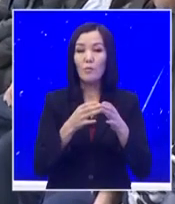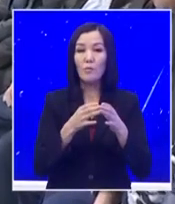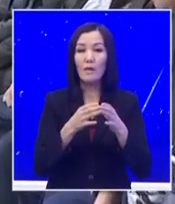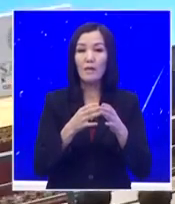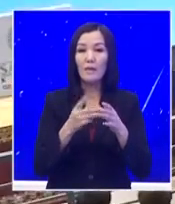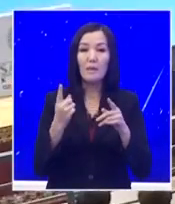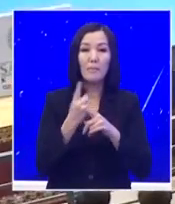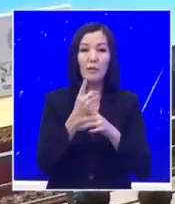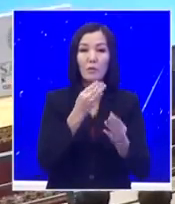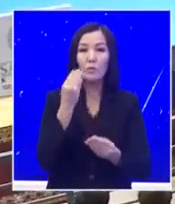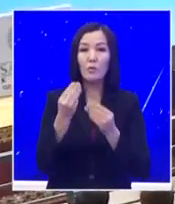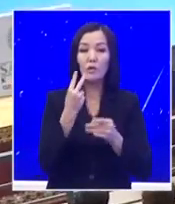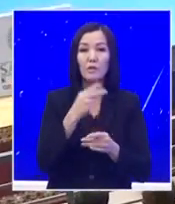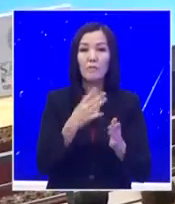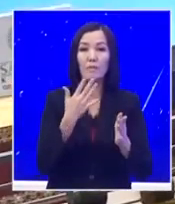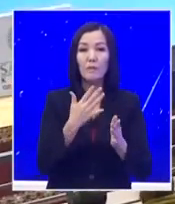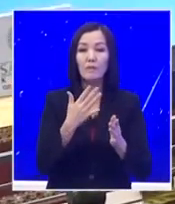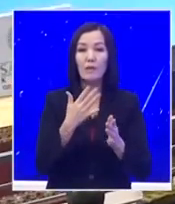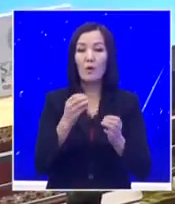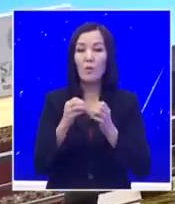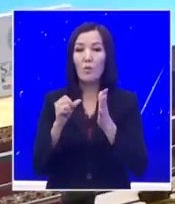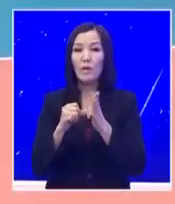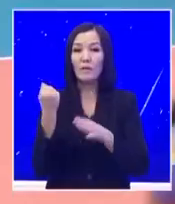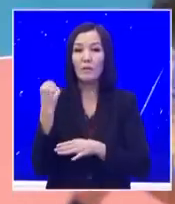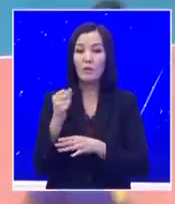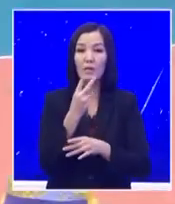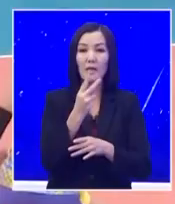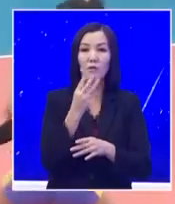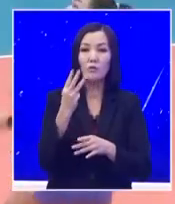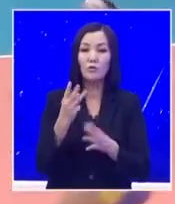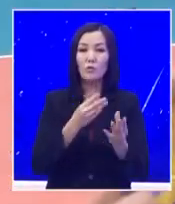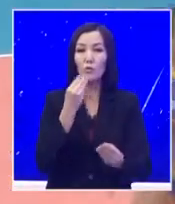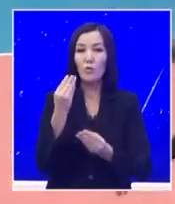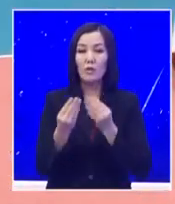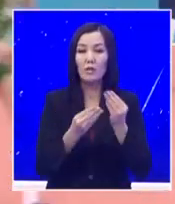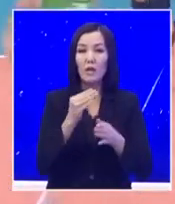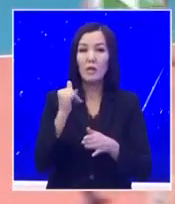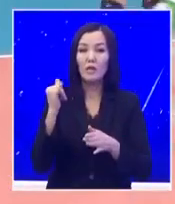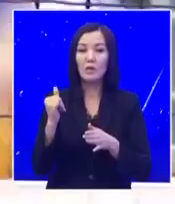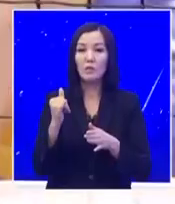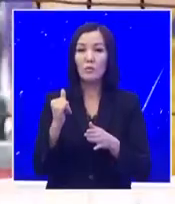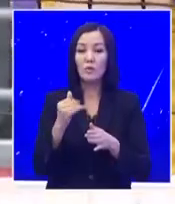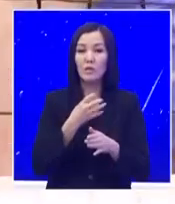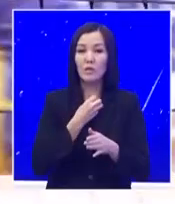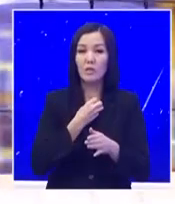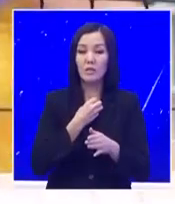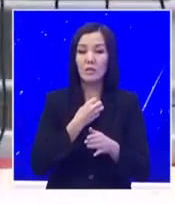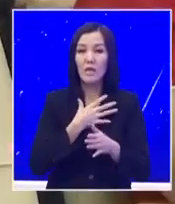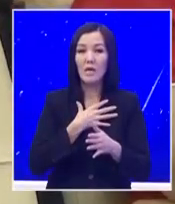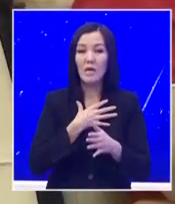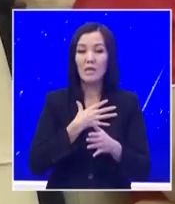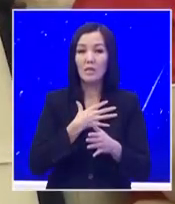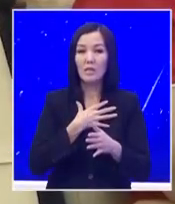бірінші партияны 25-16 есебімен өз пайдаларына шешті. Екінші және үшінші сетте де жетісулық қыздар қарқынын жоғалтқан жоқ. Бұл